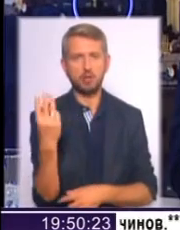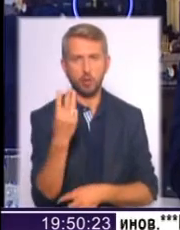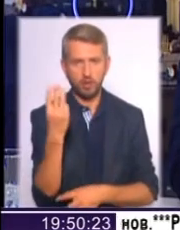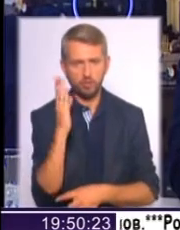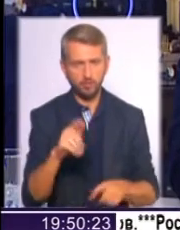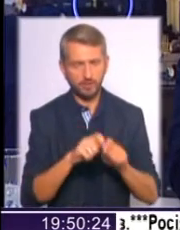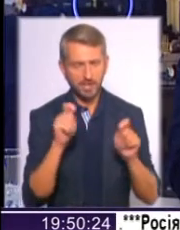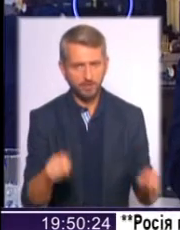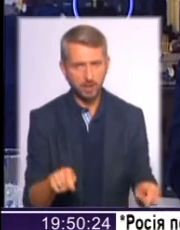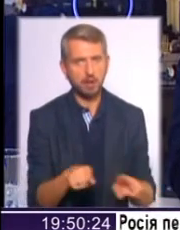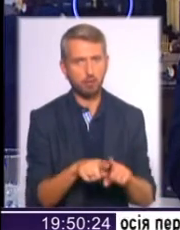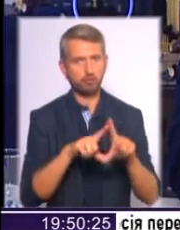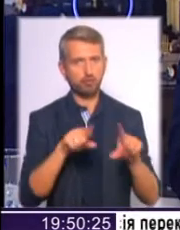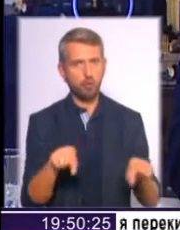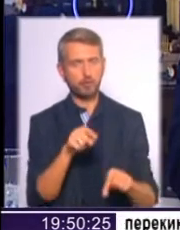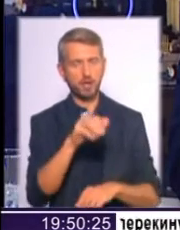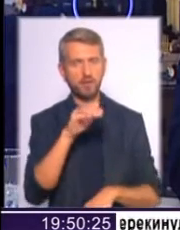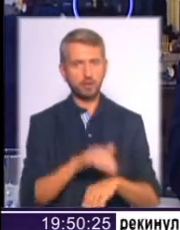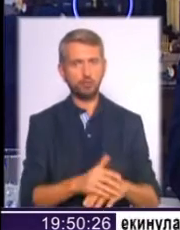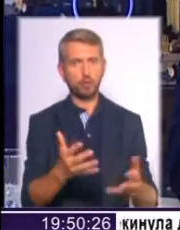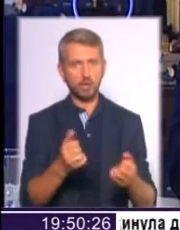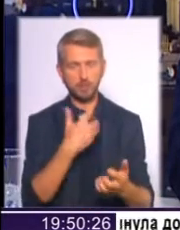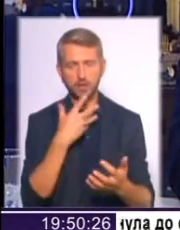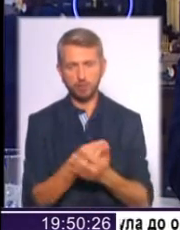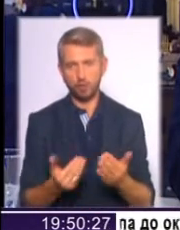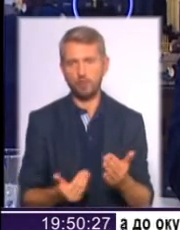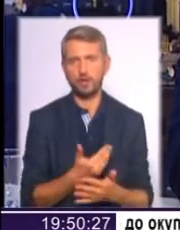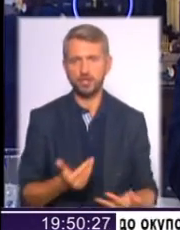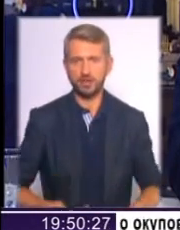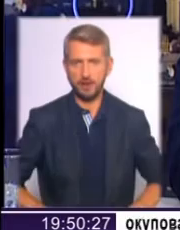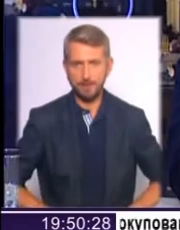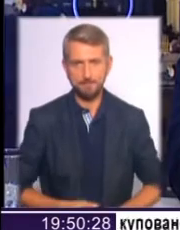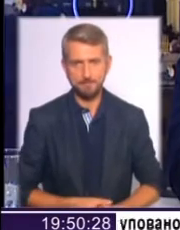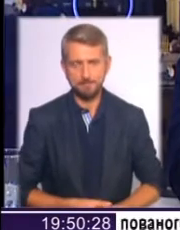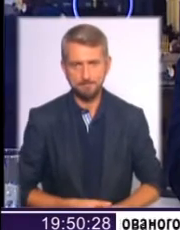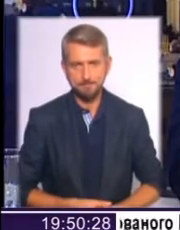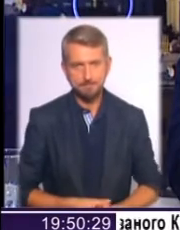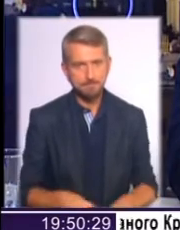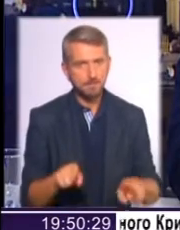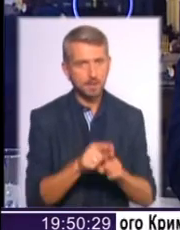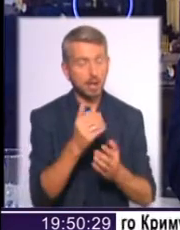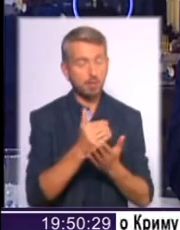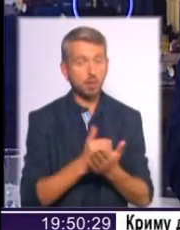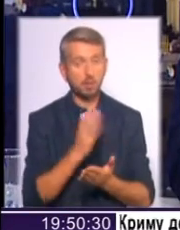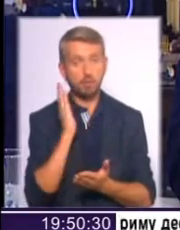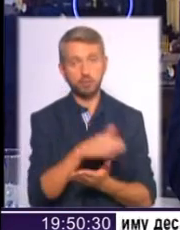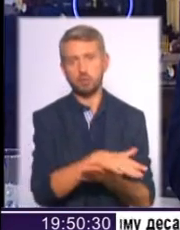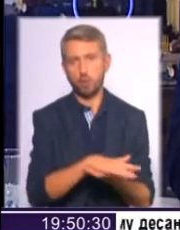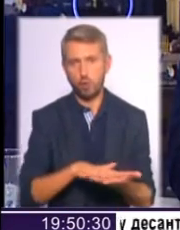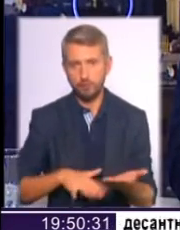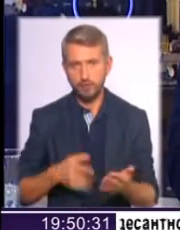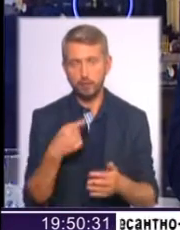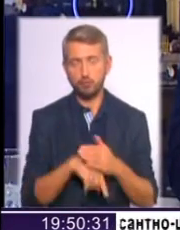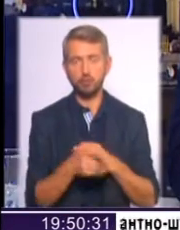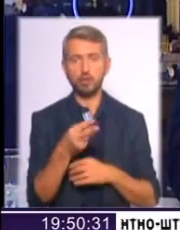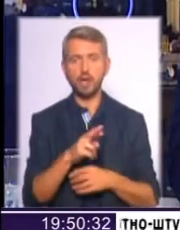відкривати, яка фактично отримала своє нове життя. І така програма, вона буде продовжуватися, оскільки для